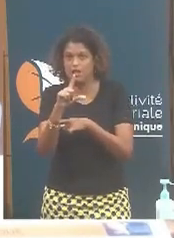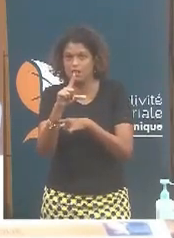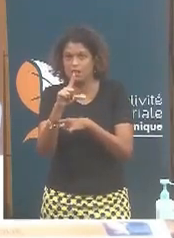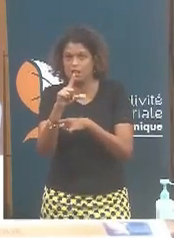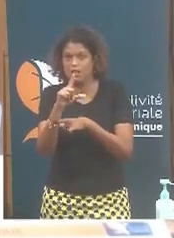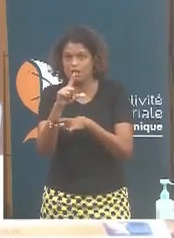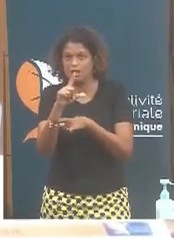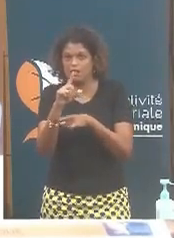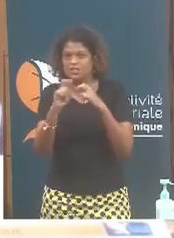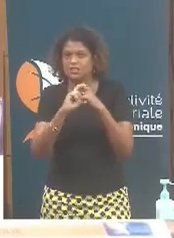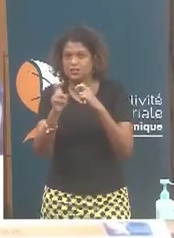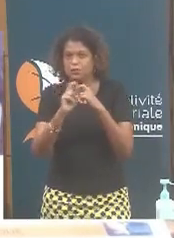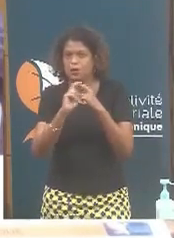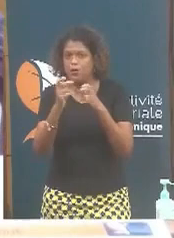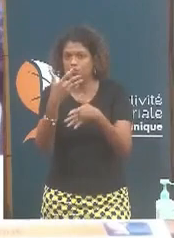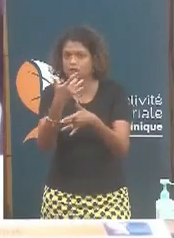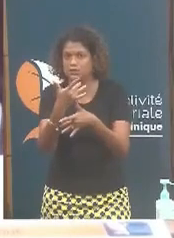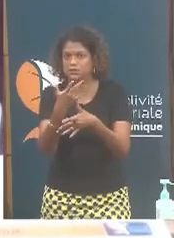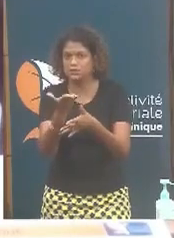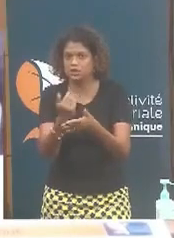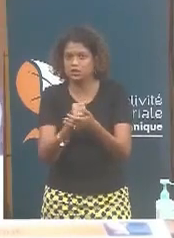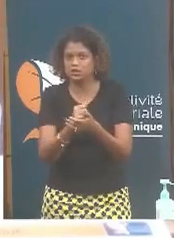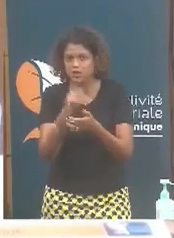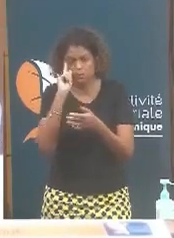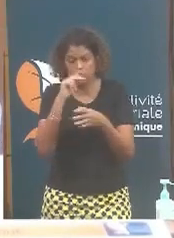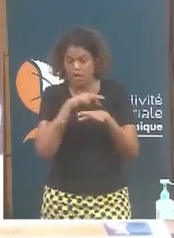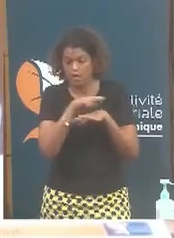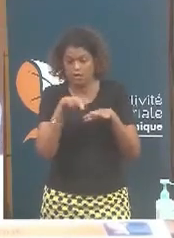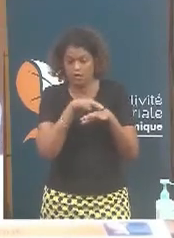Transport de Martinique, parce que sous la région, on avait créé beaucoup de satellites.